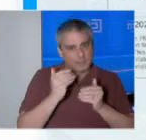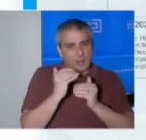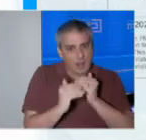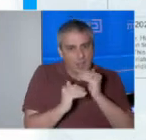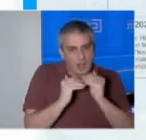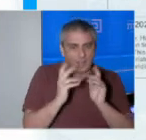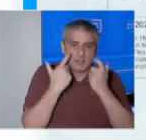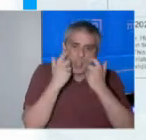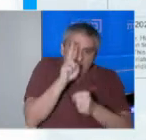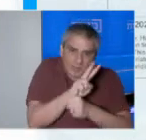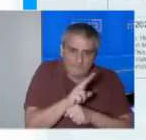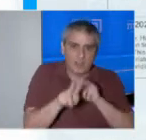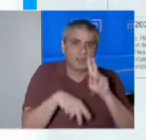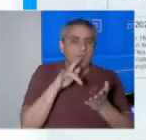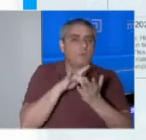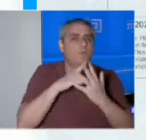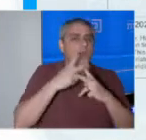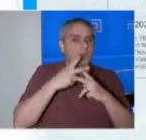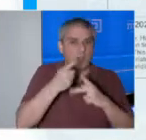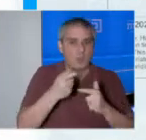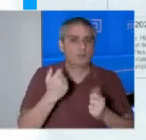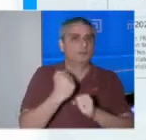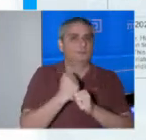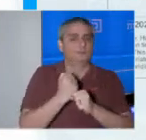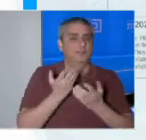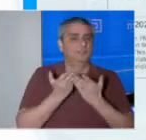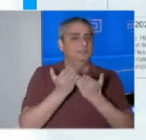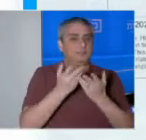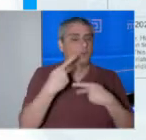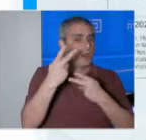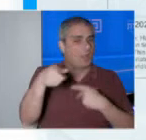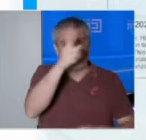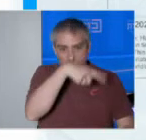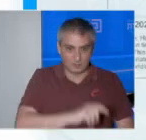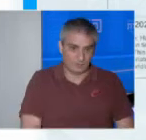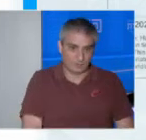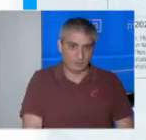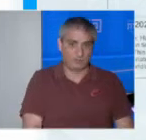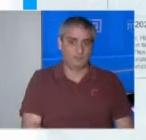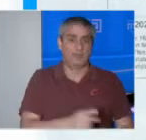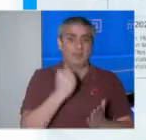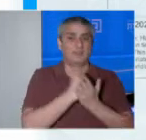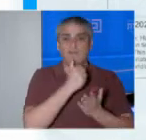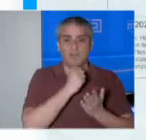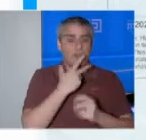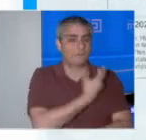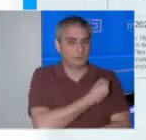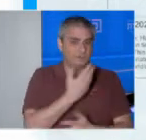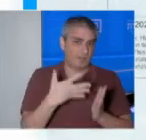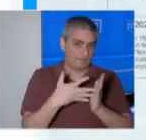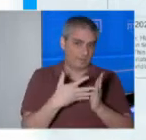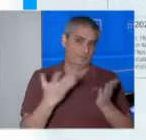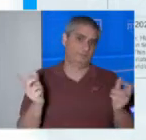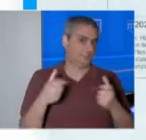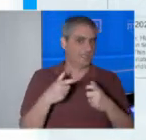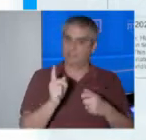פתיחה מדורגת, אכיפה, טיפול במוקדי התחלואה, מבצע סיוע לבתי חולים, תווים ירוקים למחוסנים